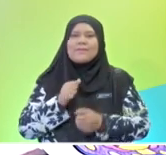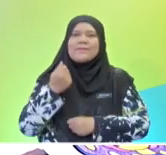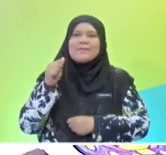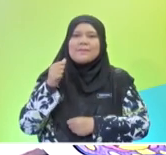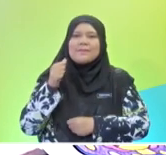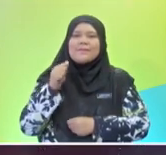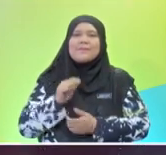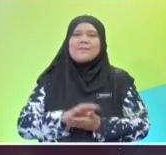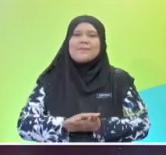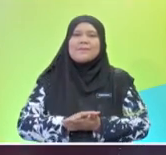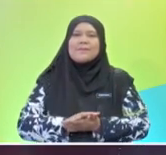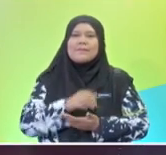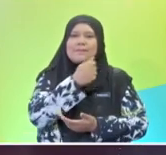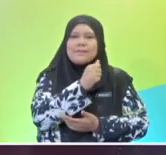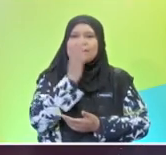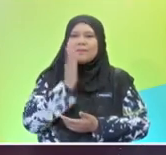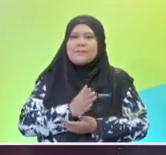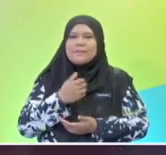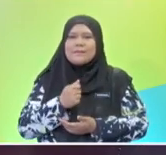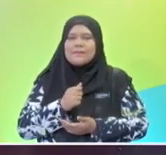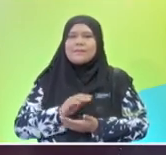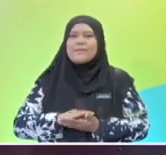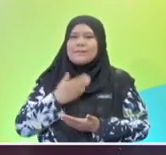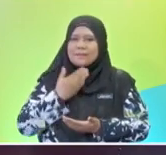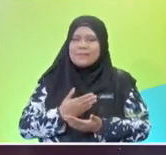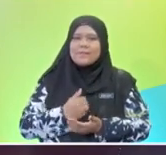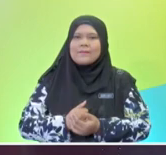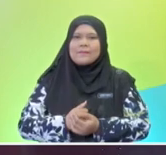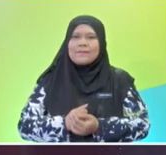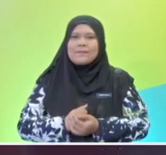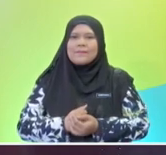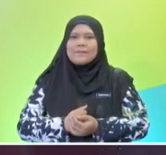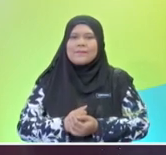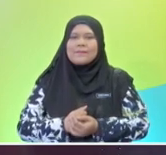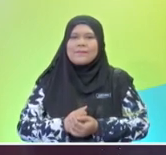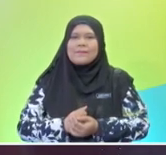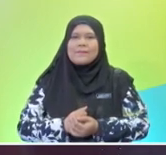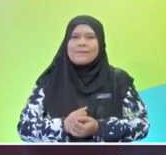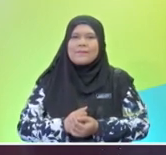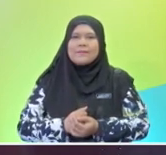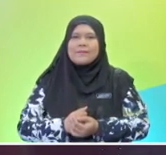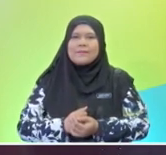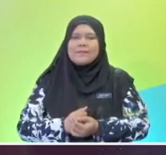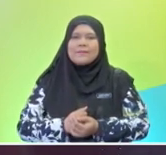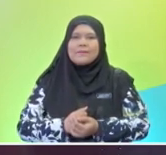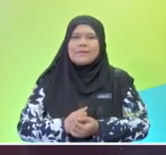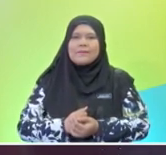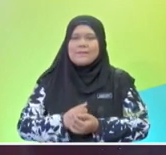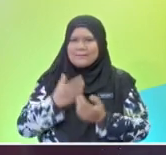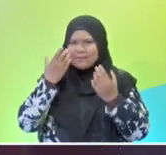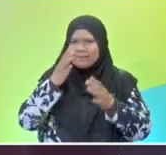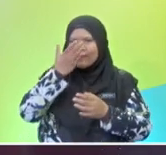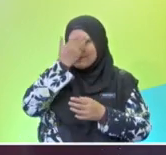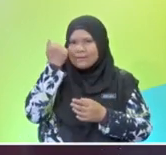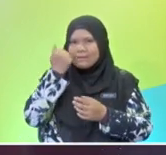juga. 10 bintang daripada 10 bintang. Baiklah, terima kasih cikgu. Hanif, ya, ada satu lagi ni. Cikgu lupa ya rupanya.